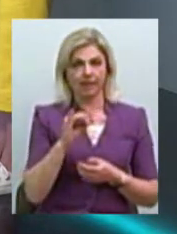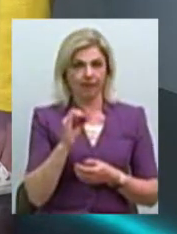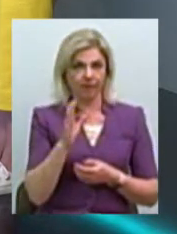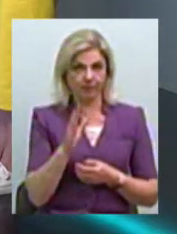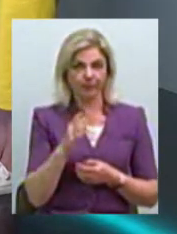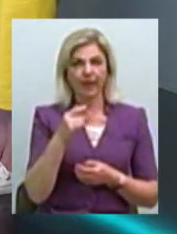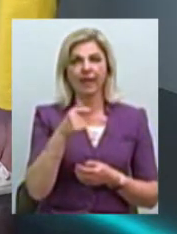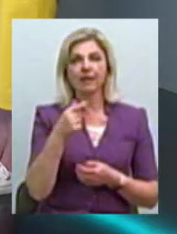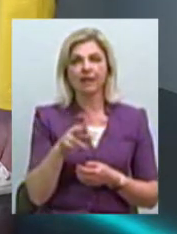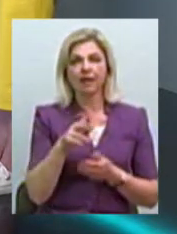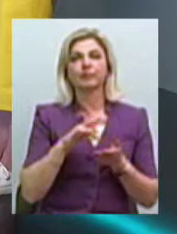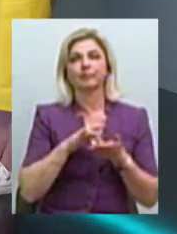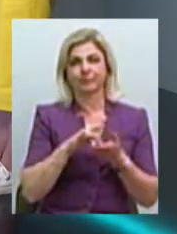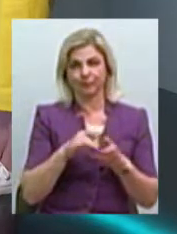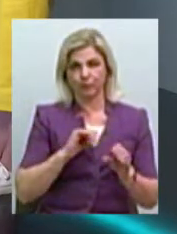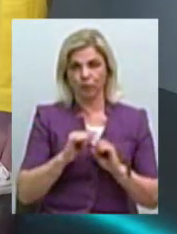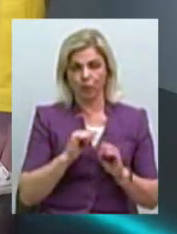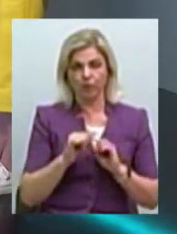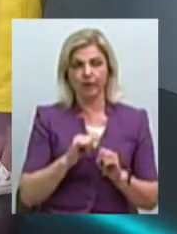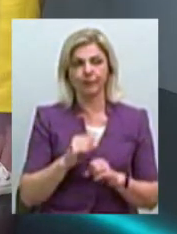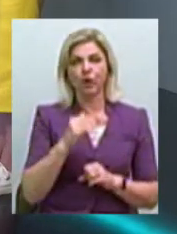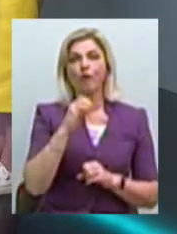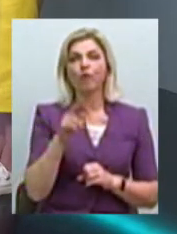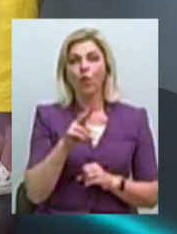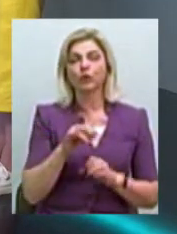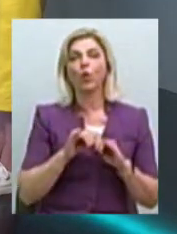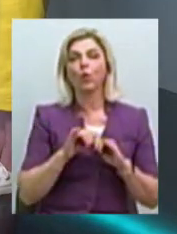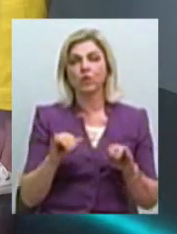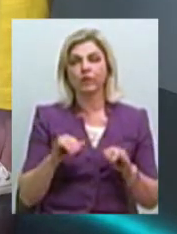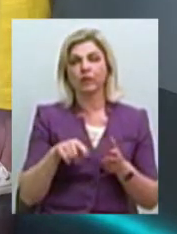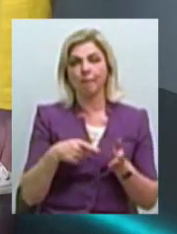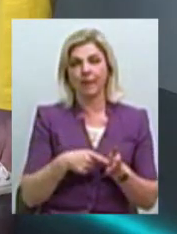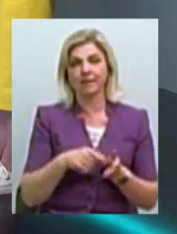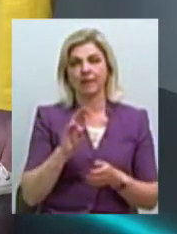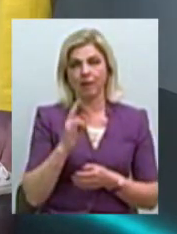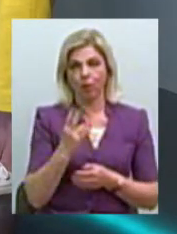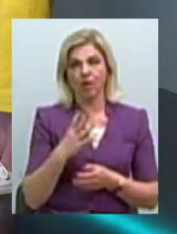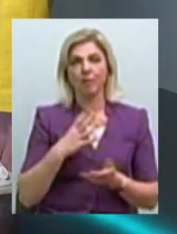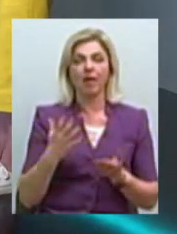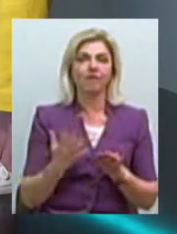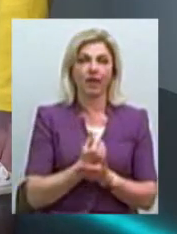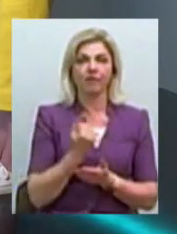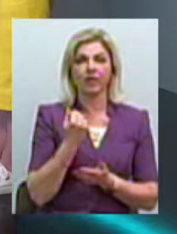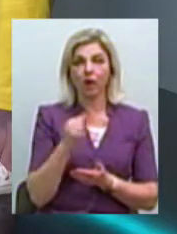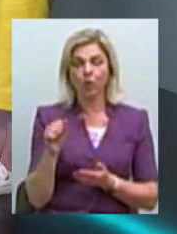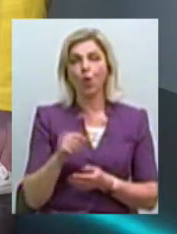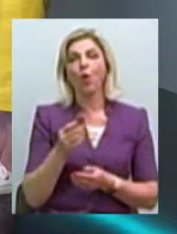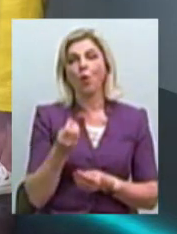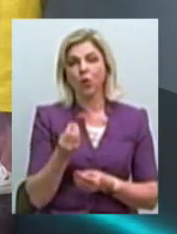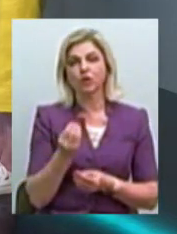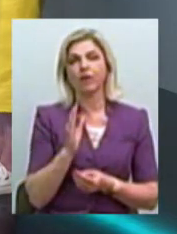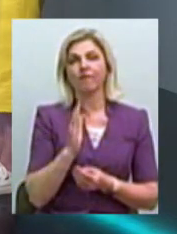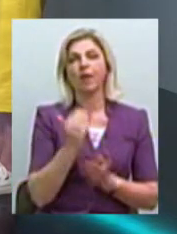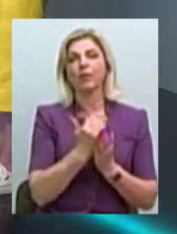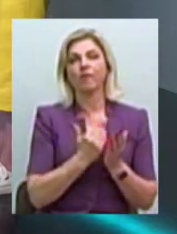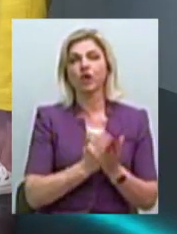з громадською організацією Фонд розвитку міста Миколаєва було виграно кошти в рамках